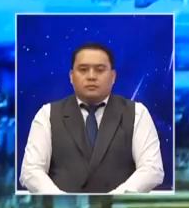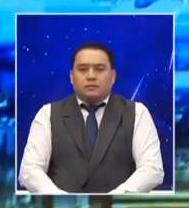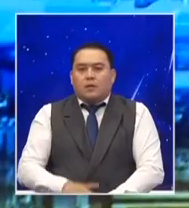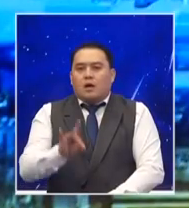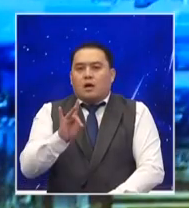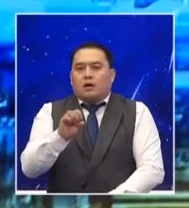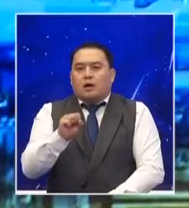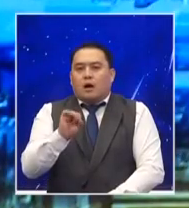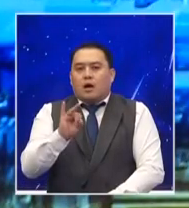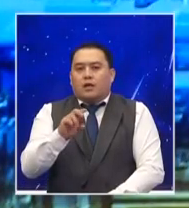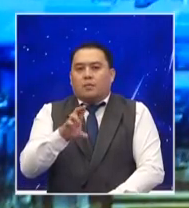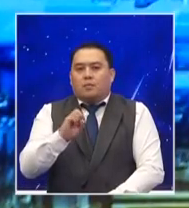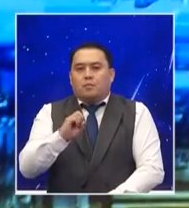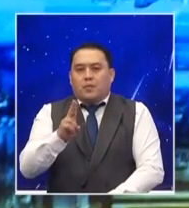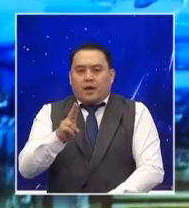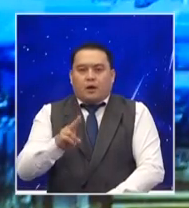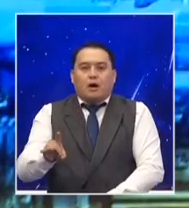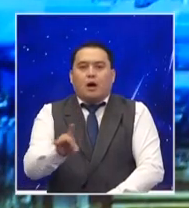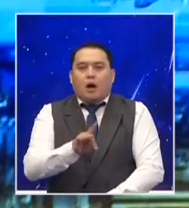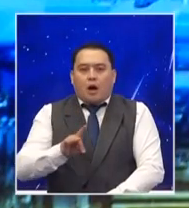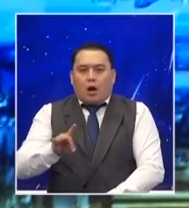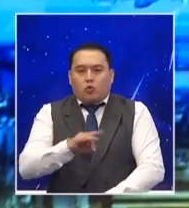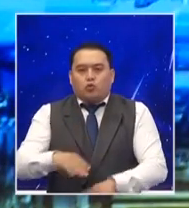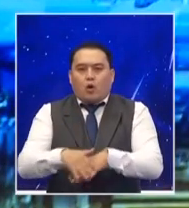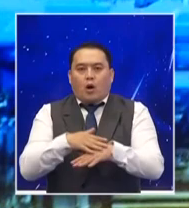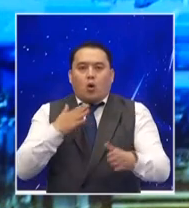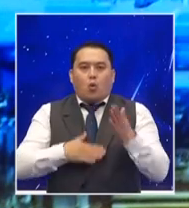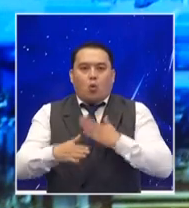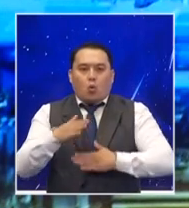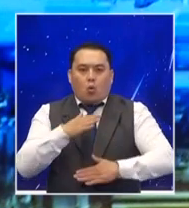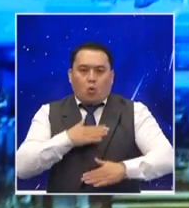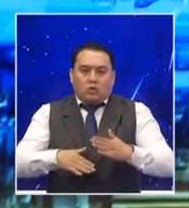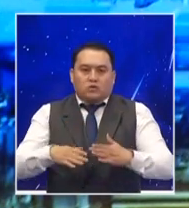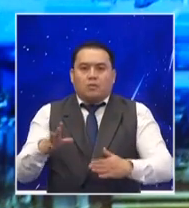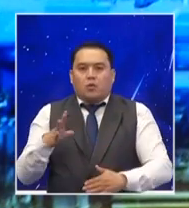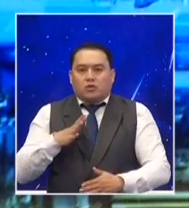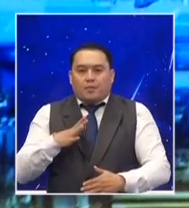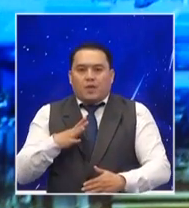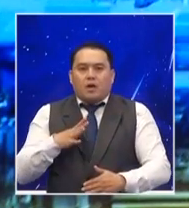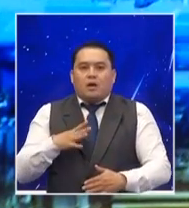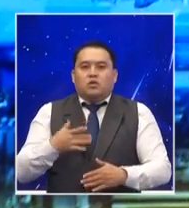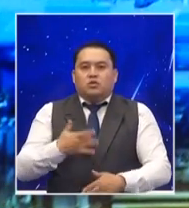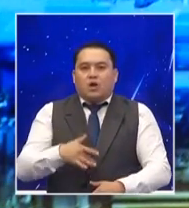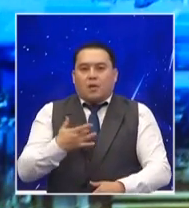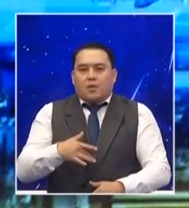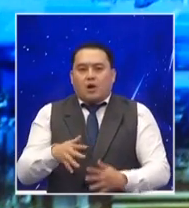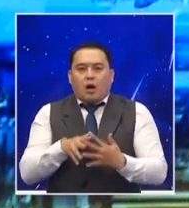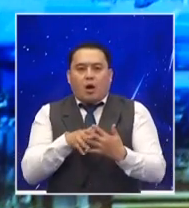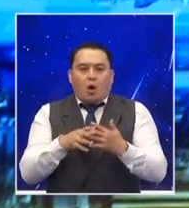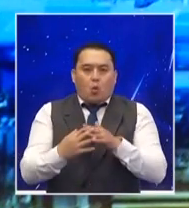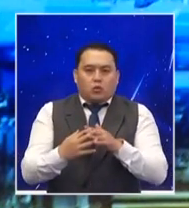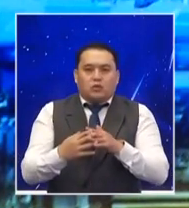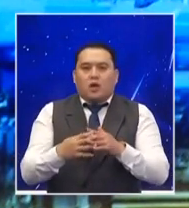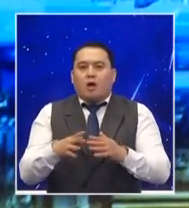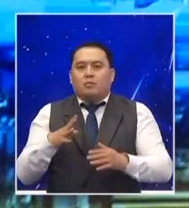Бұл күні шекаралы шеткері аймақ Райымбек ауданы тұрғындарының қуанышы қостан болды. Қызыл шекара Жамбыл ауылдарында